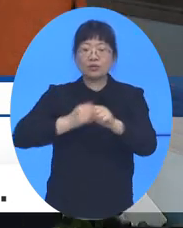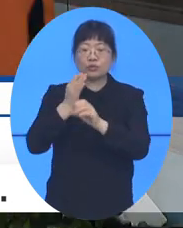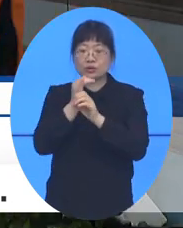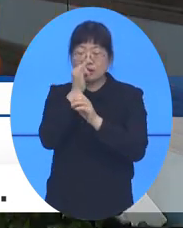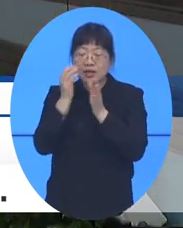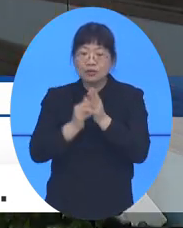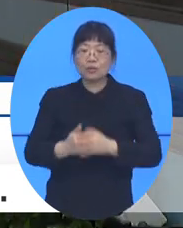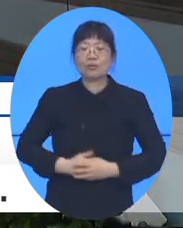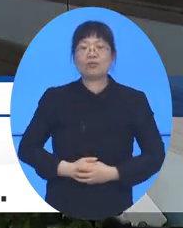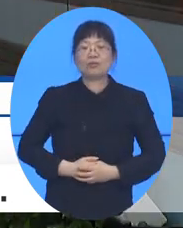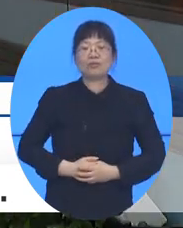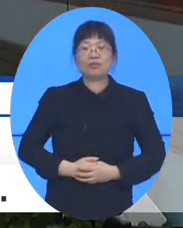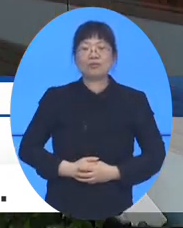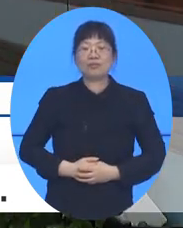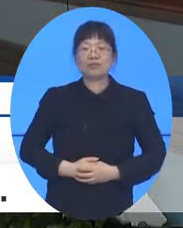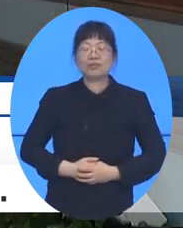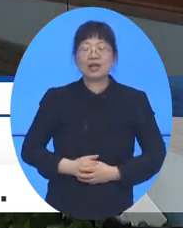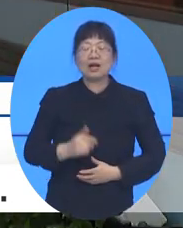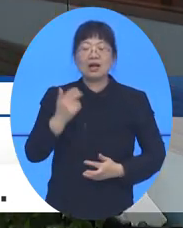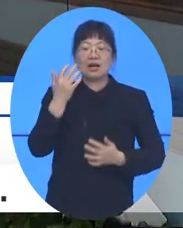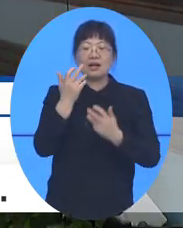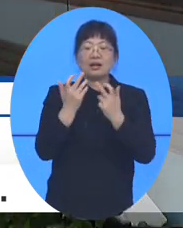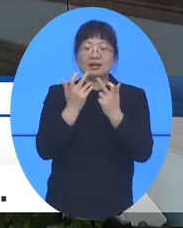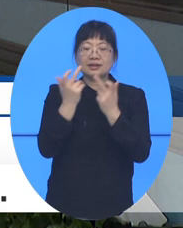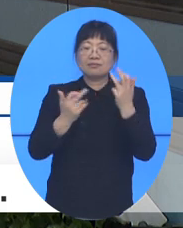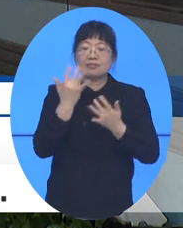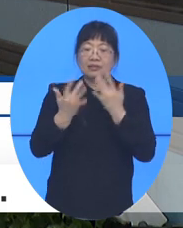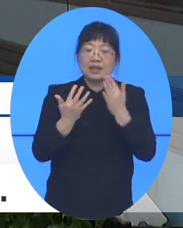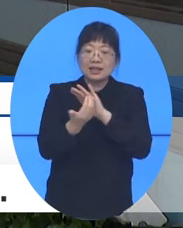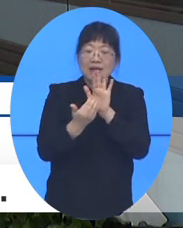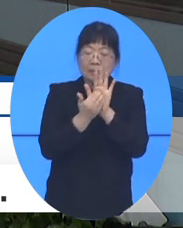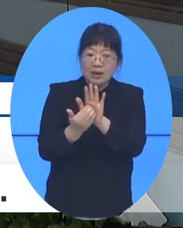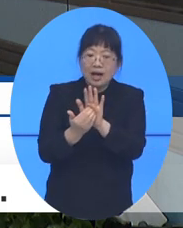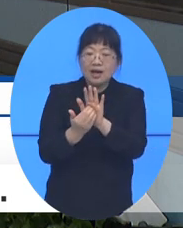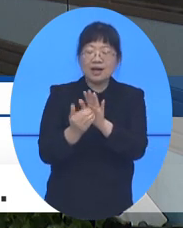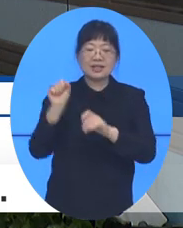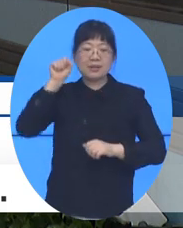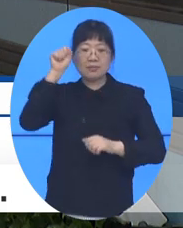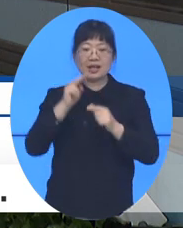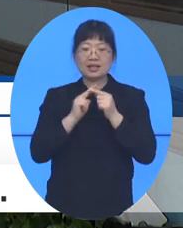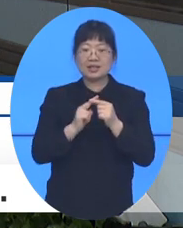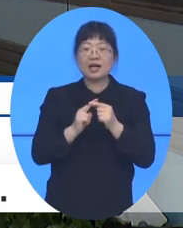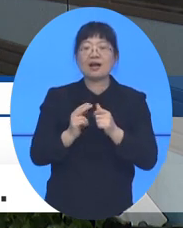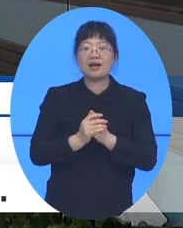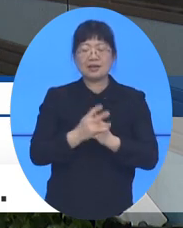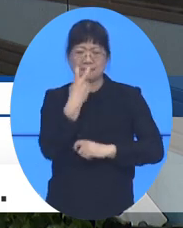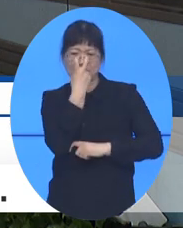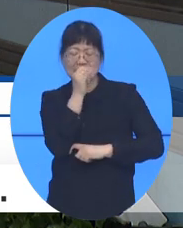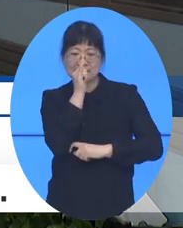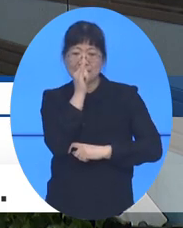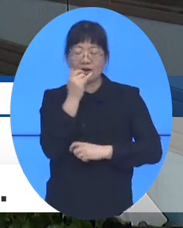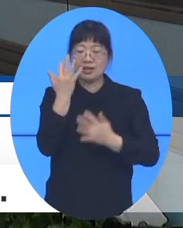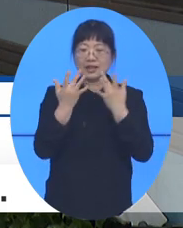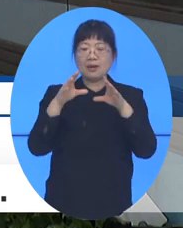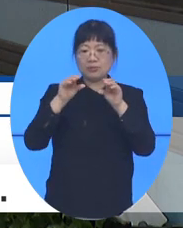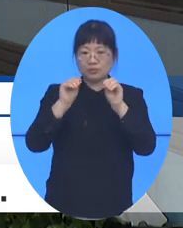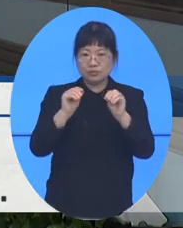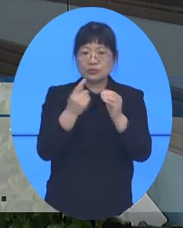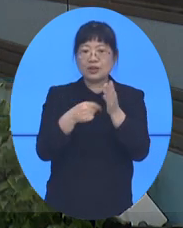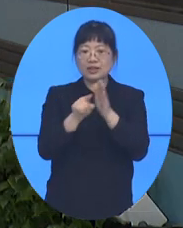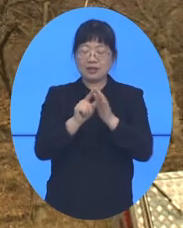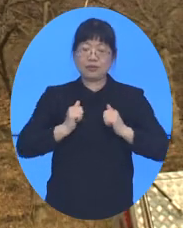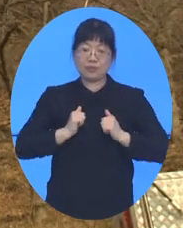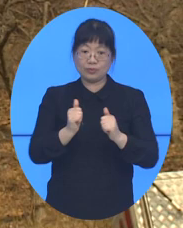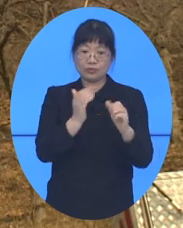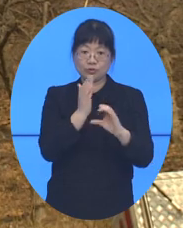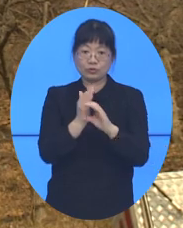중이고 산불 예방 캠페인과 소방 순찰을 강화해서 산불에 대한 총력 대응을 하도록